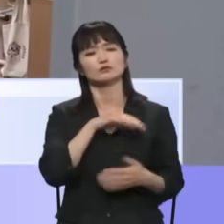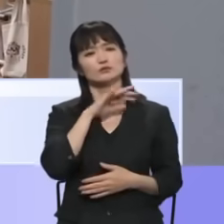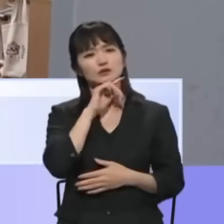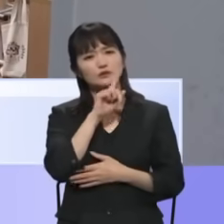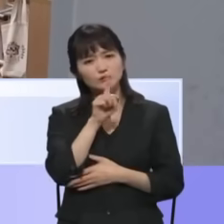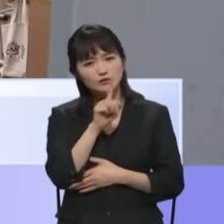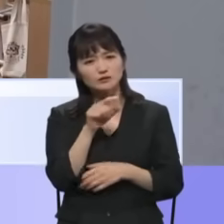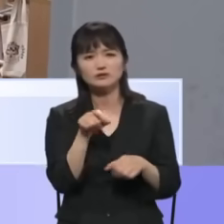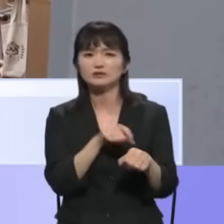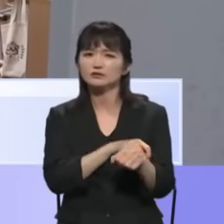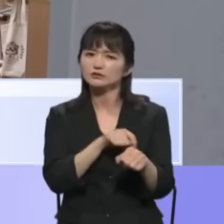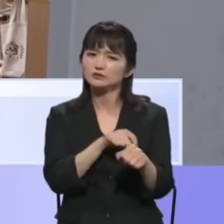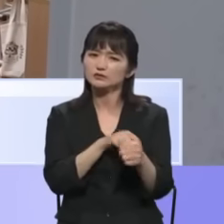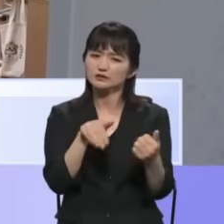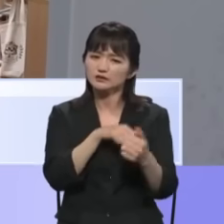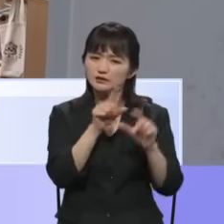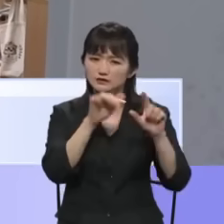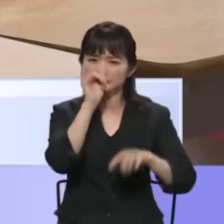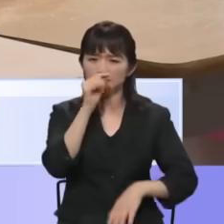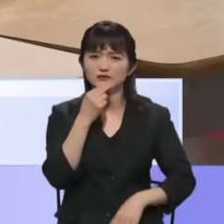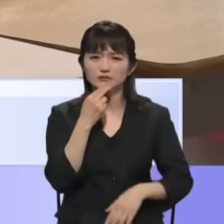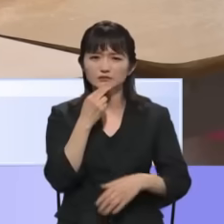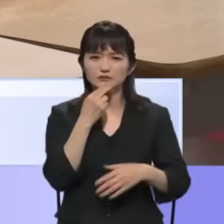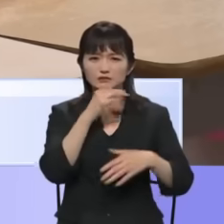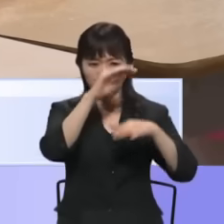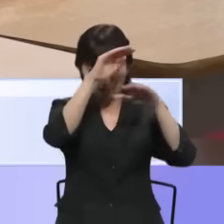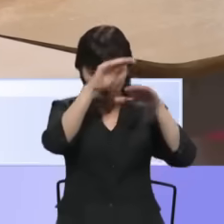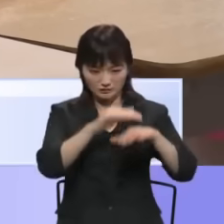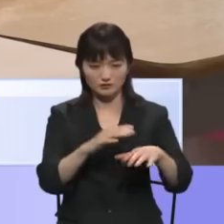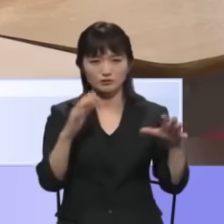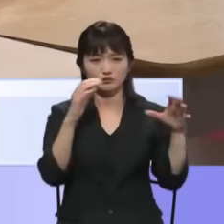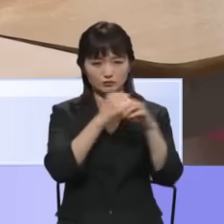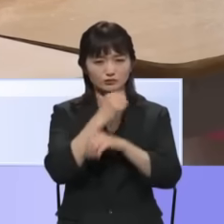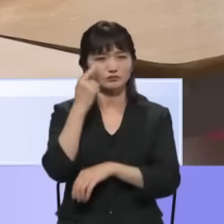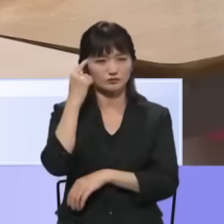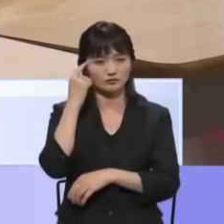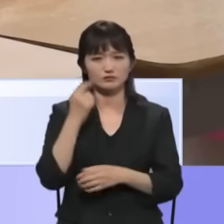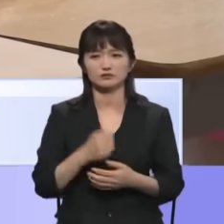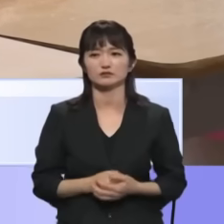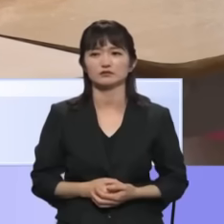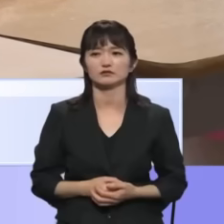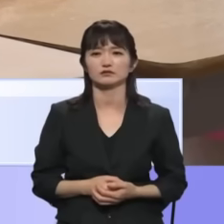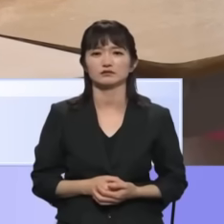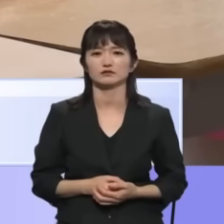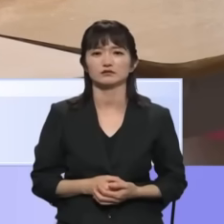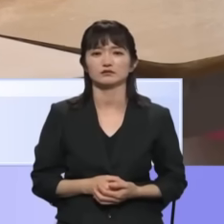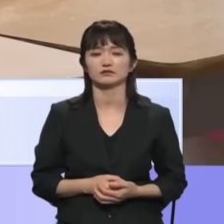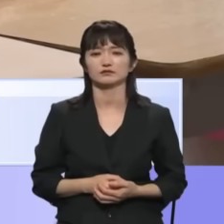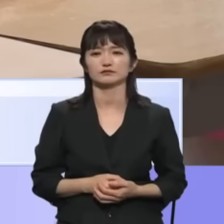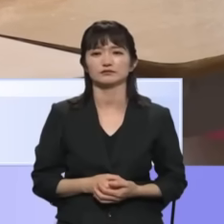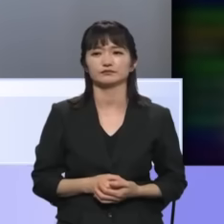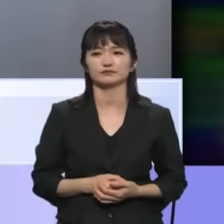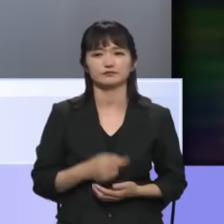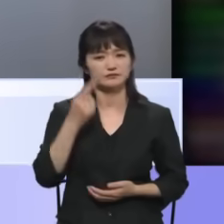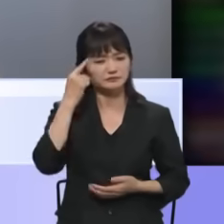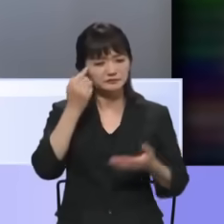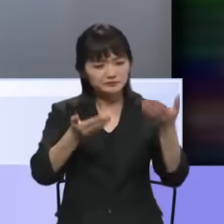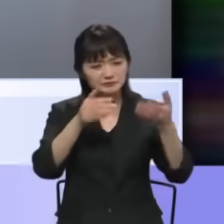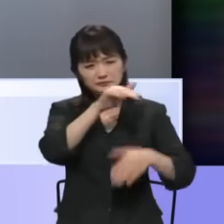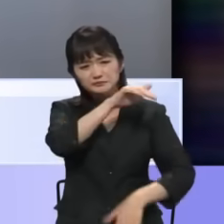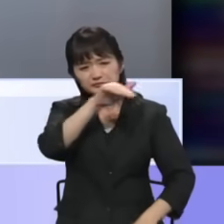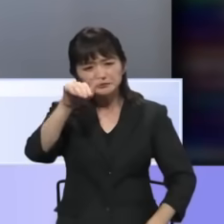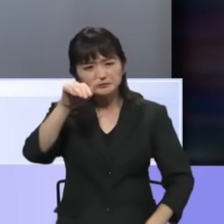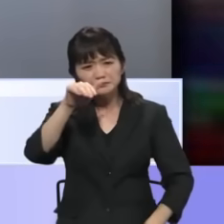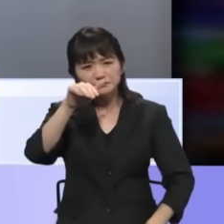어떤 특수한 상황에 있었는지 이런 것들을 종합적으로 판단을 하는데요 사실 저희도 좀 실무적으로 이런 판단의 기준이 사실